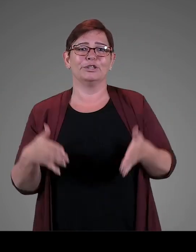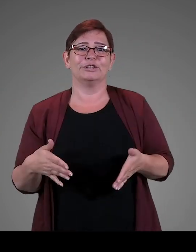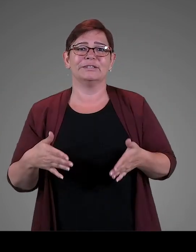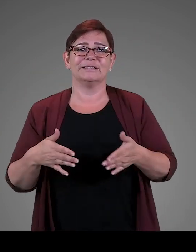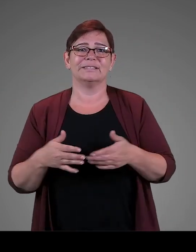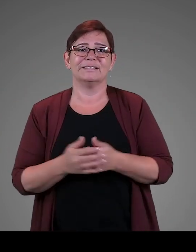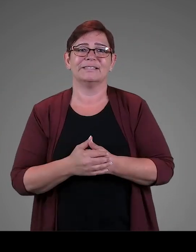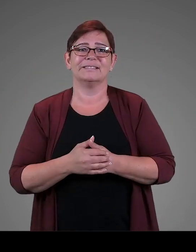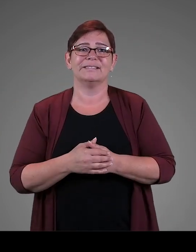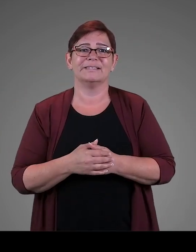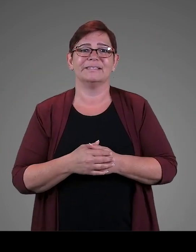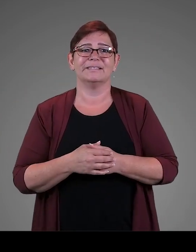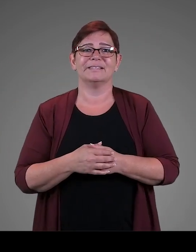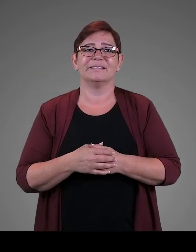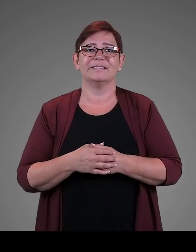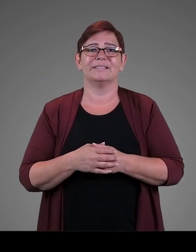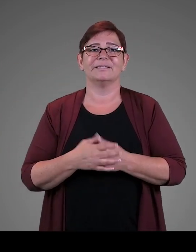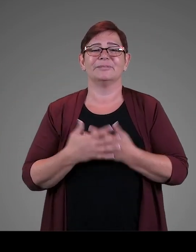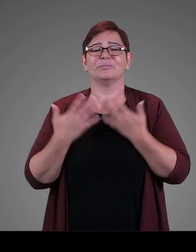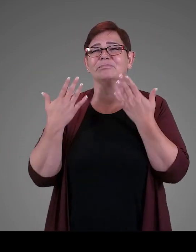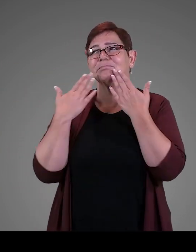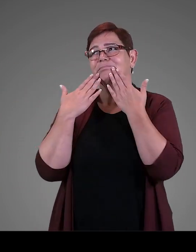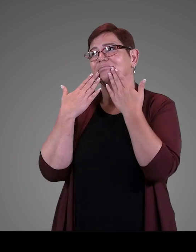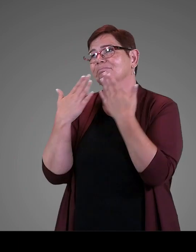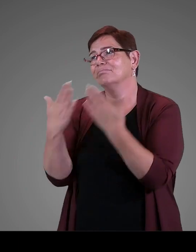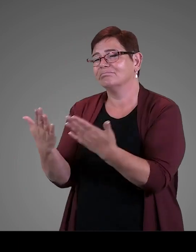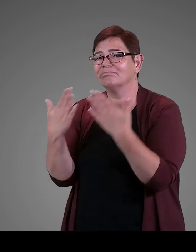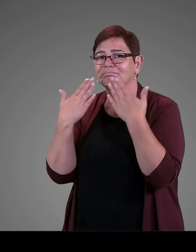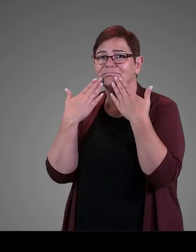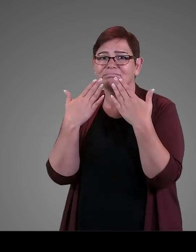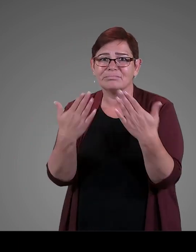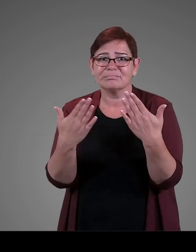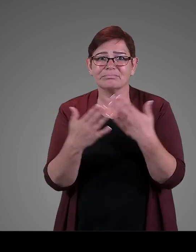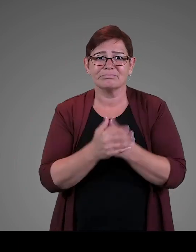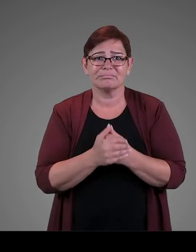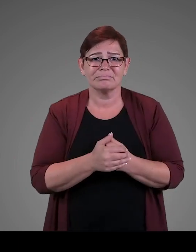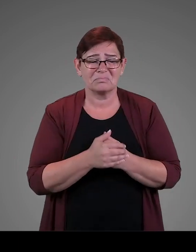en personne éventuellement.